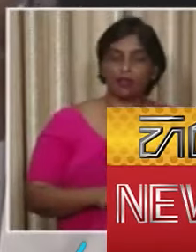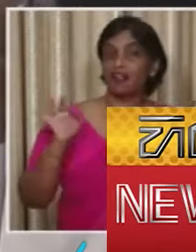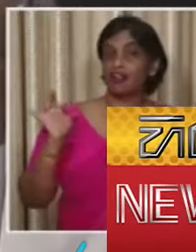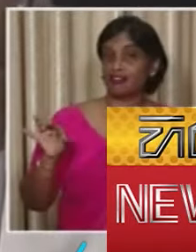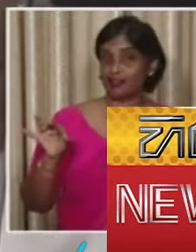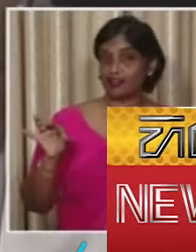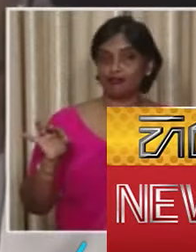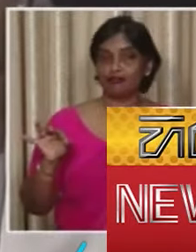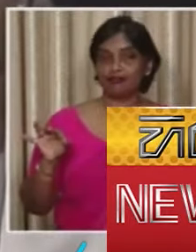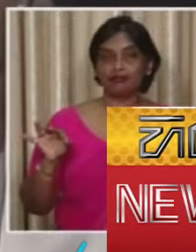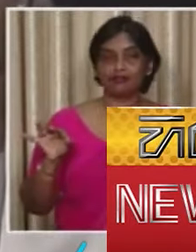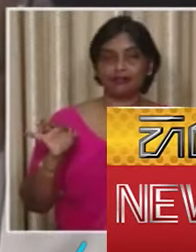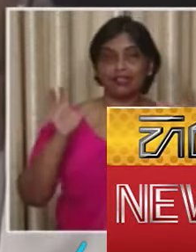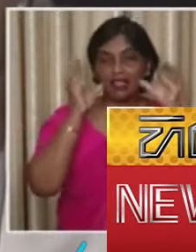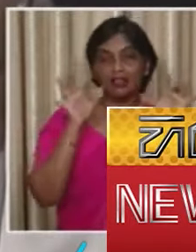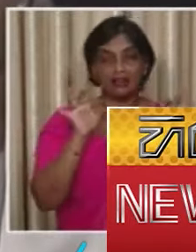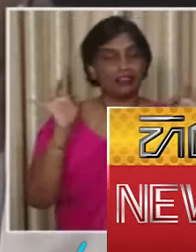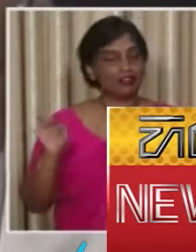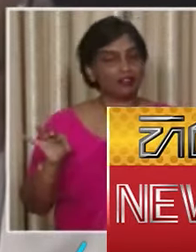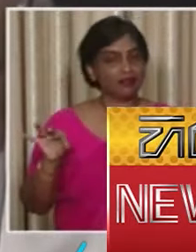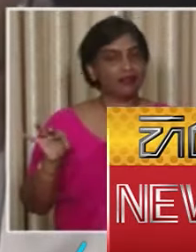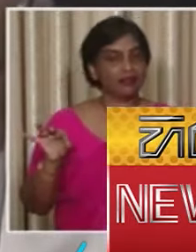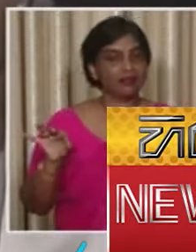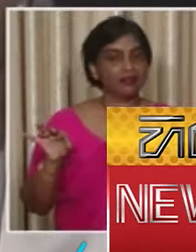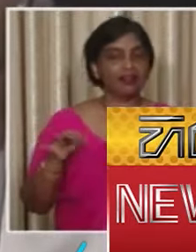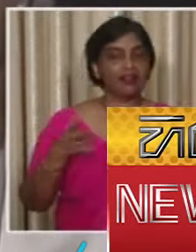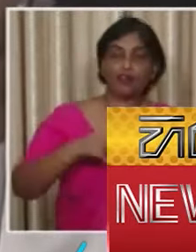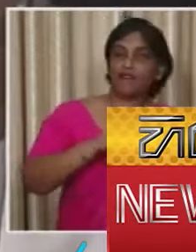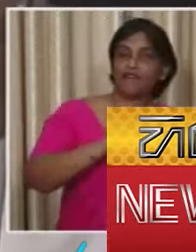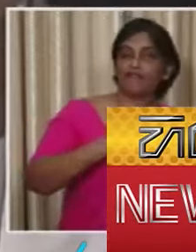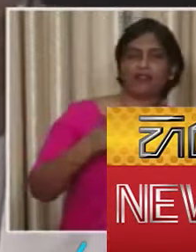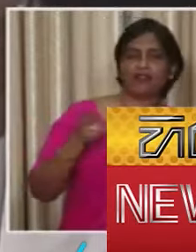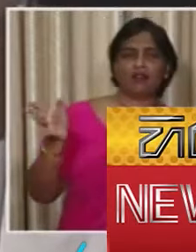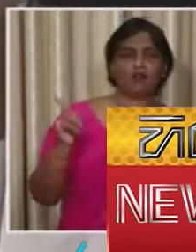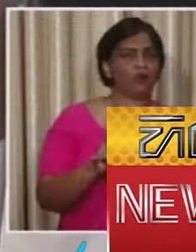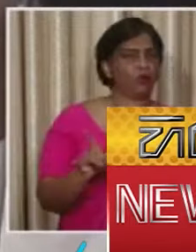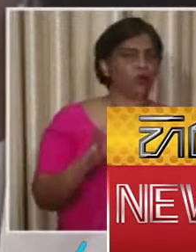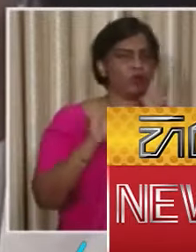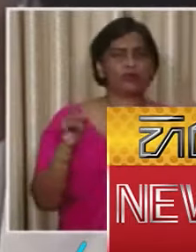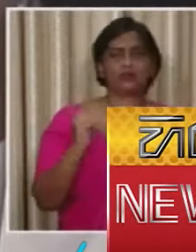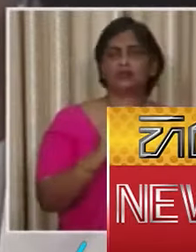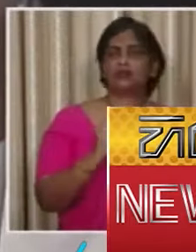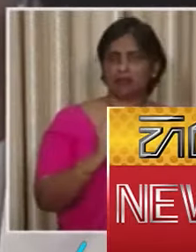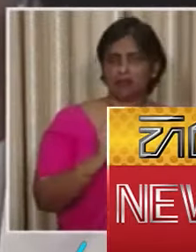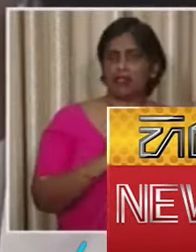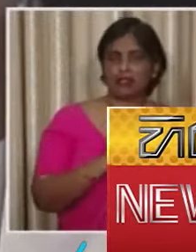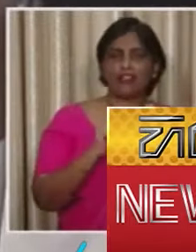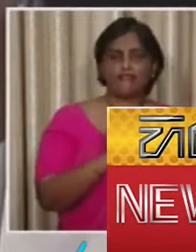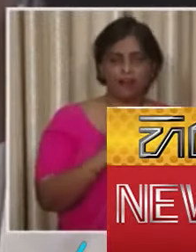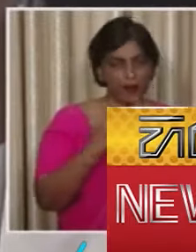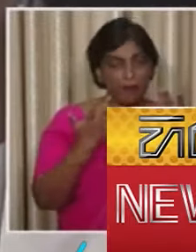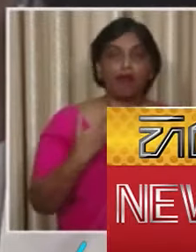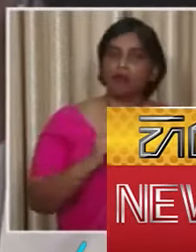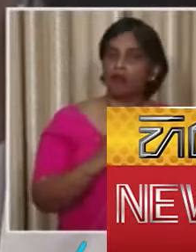නැටුමයි වගඩි මේ වන්නමයි දෙකම එක විදියට කරන්ට යනවා වගේ. ඒ දෙකම කරන්ට බැරි වැඩක් අපි